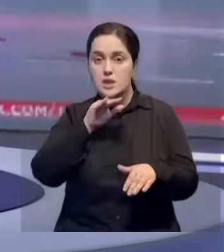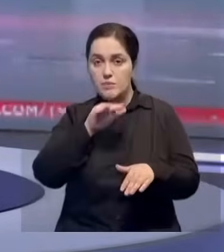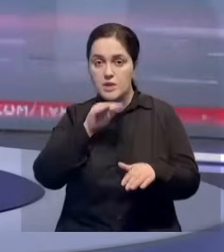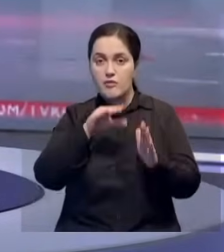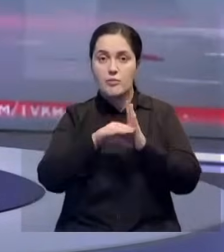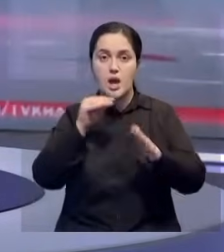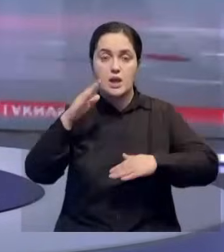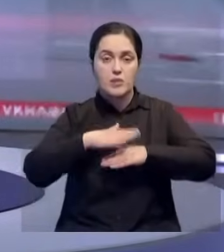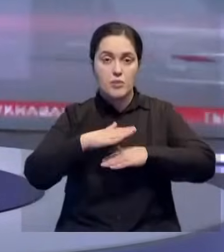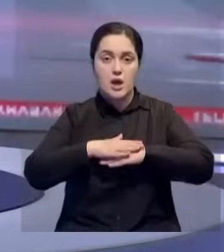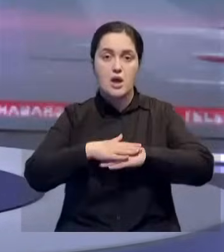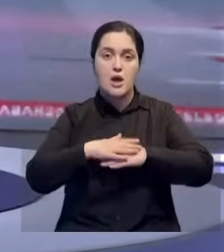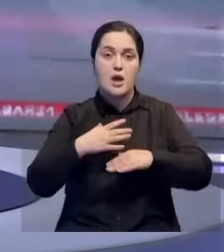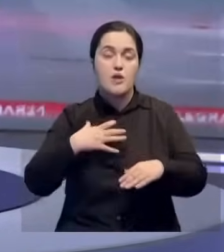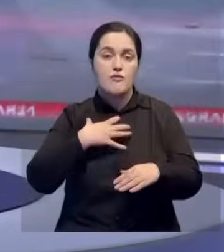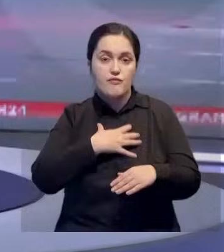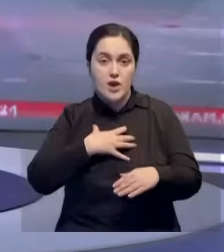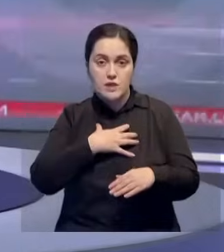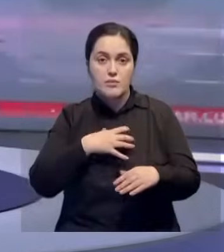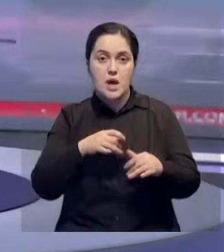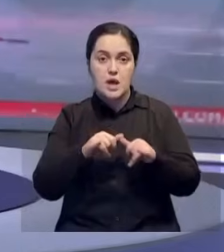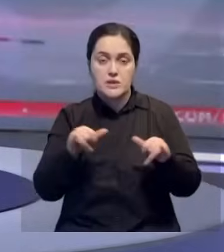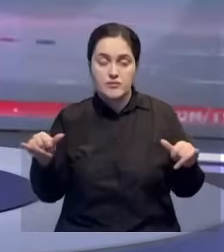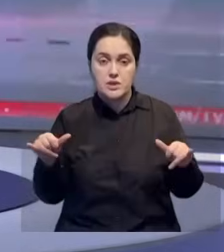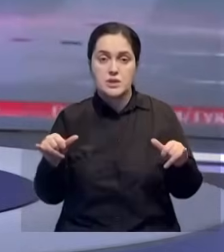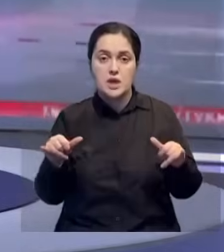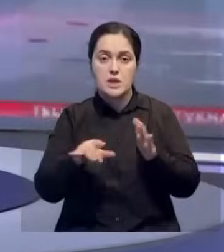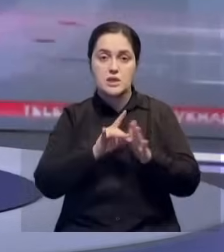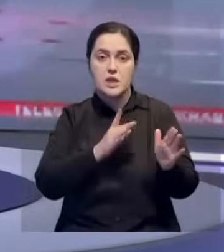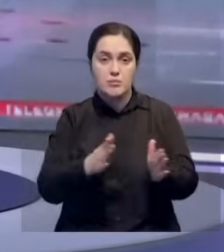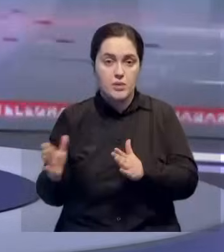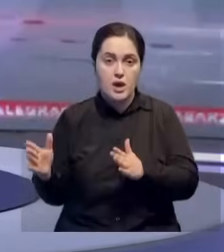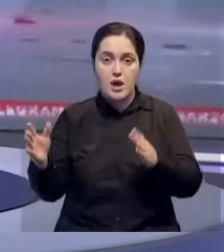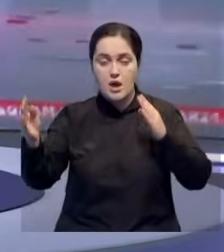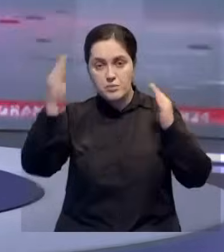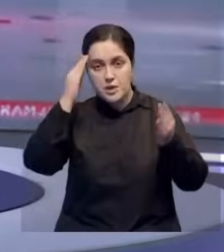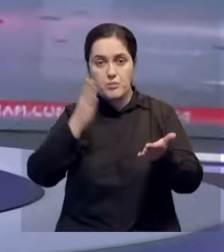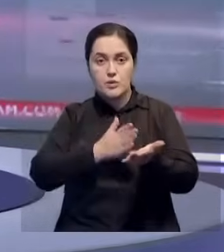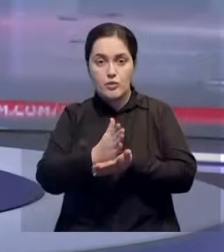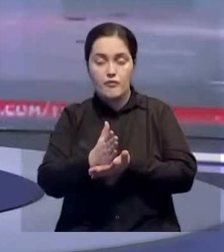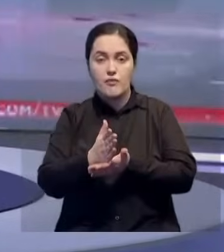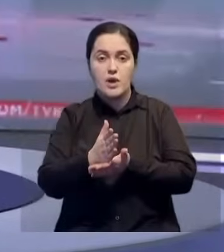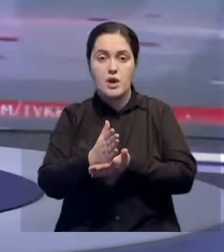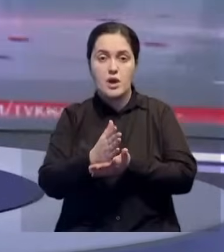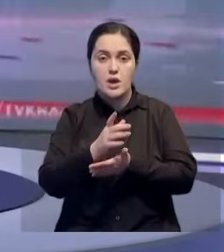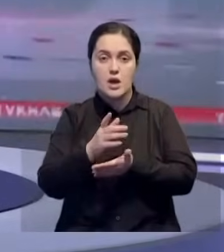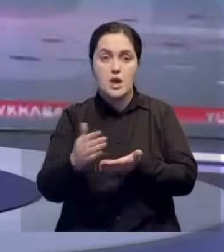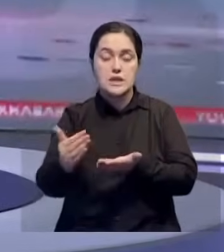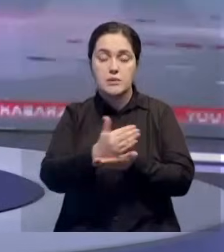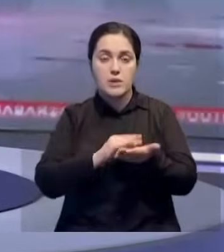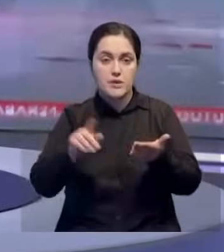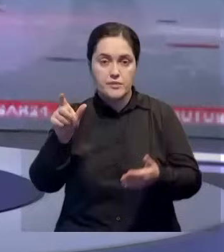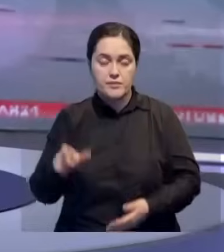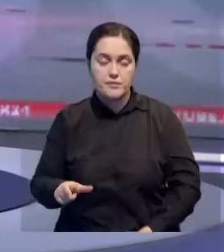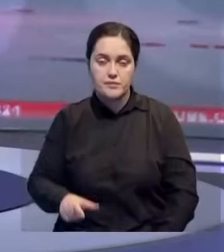считают эксперты, выборы акимов районов являются важным этапом развития избирательной системы страны. Мнение политологов и простых казахстанцев